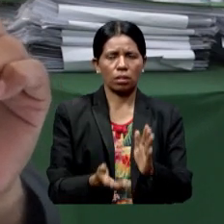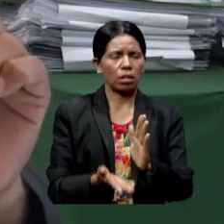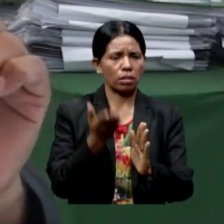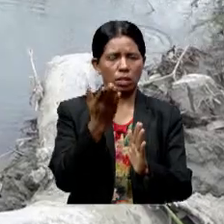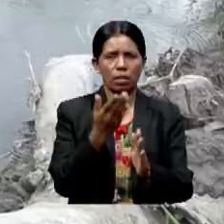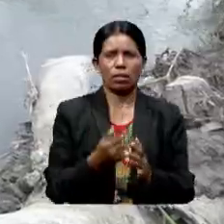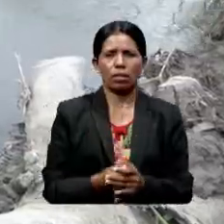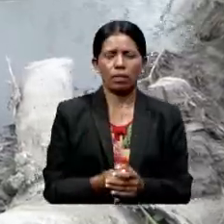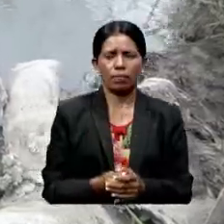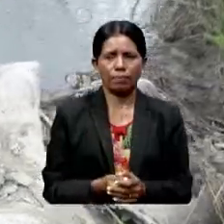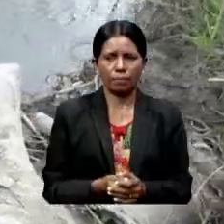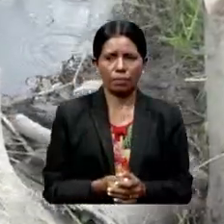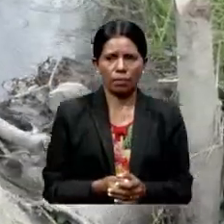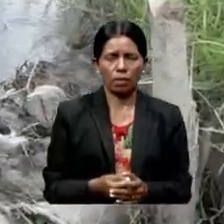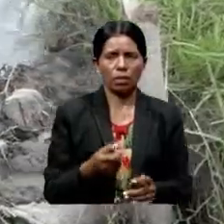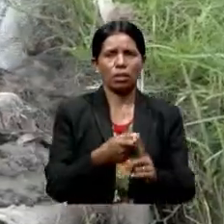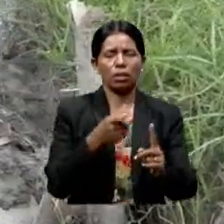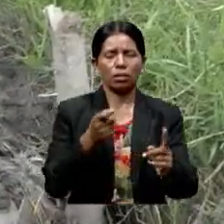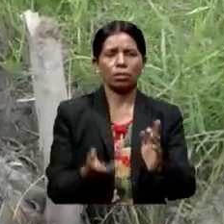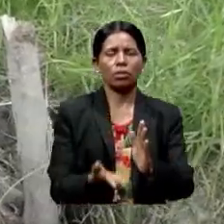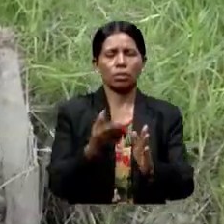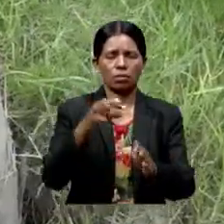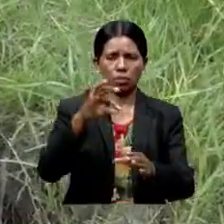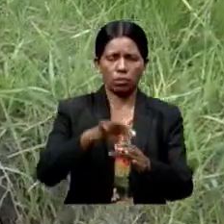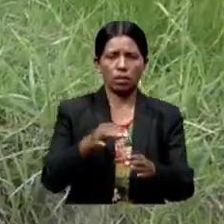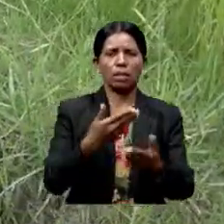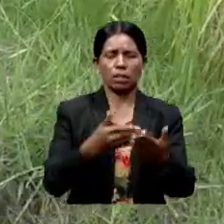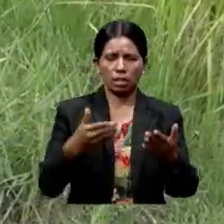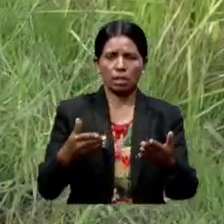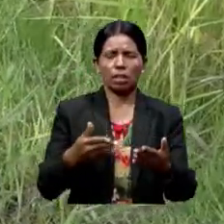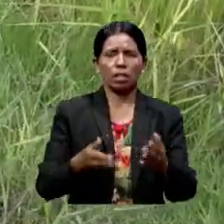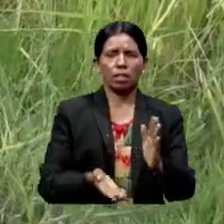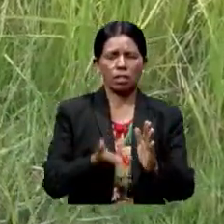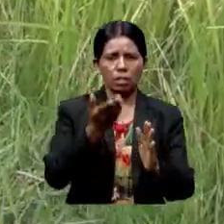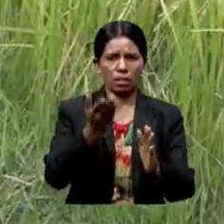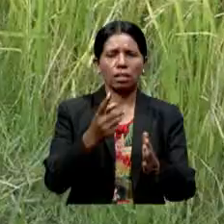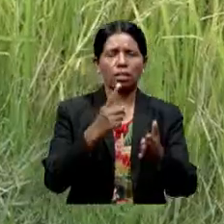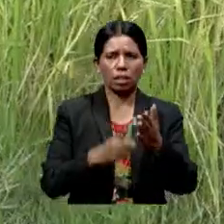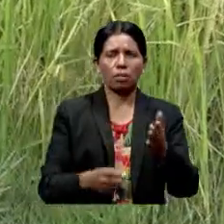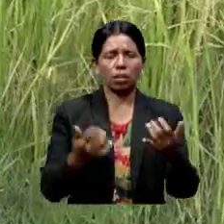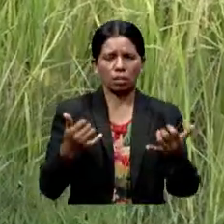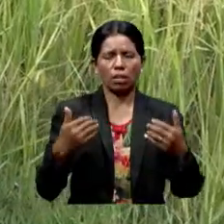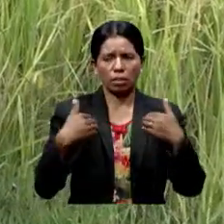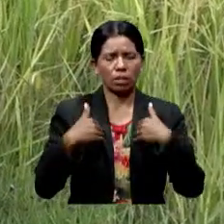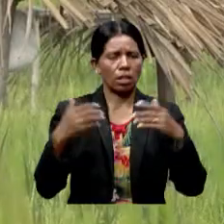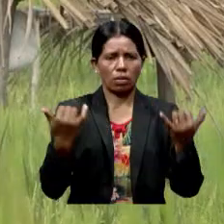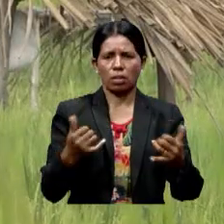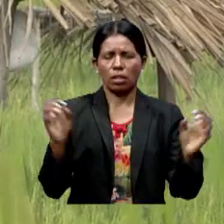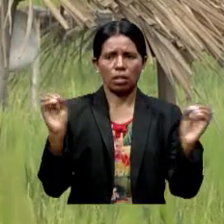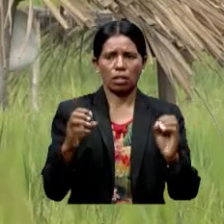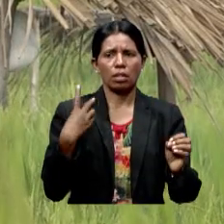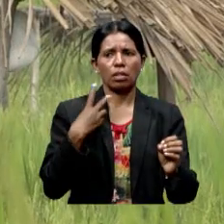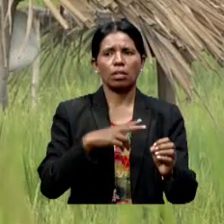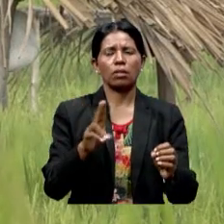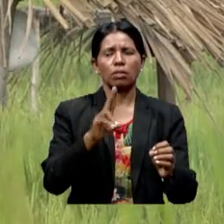dit implikasaun su produksaun sa ene otomatika redus importasaun saira ma kontesi agora ne lae ite gasta